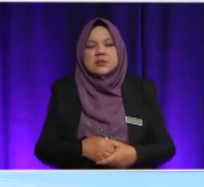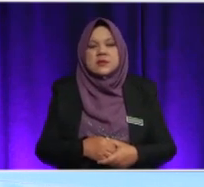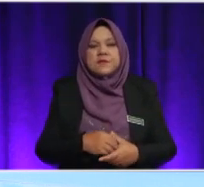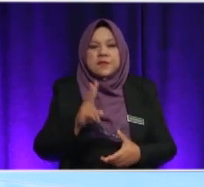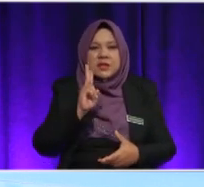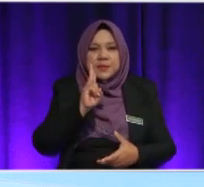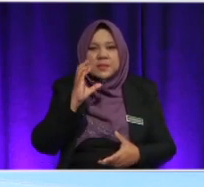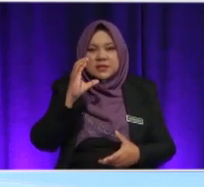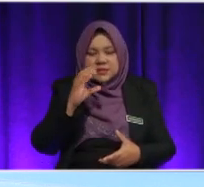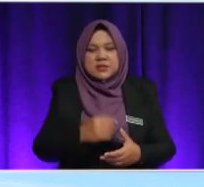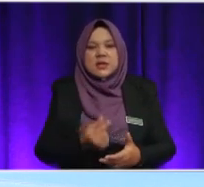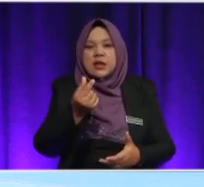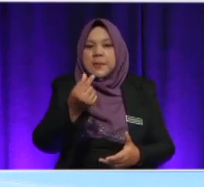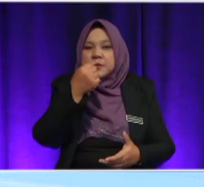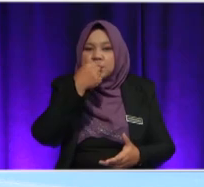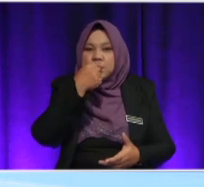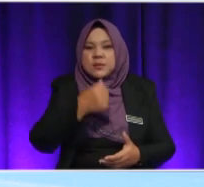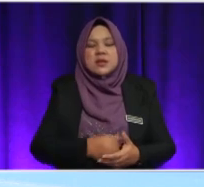bentuk pilkan